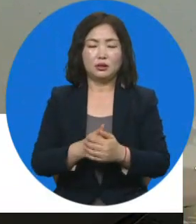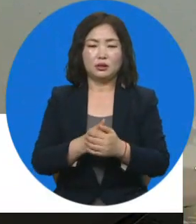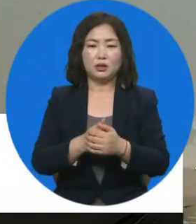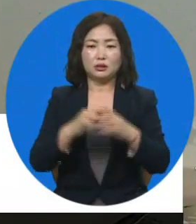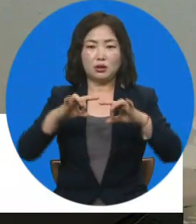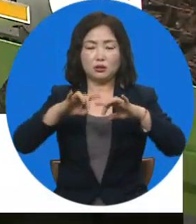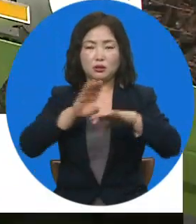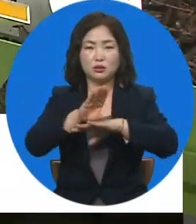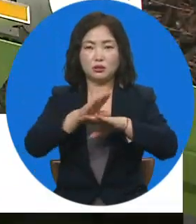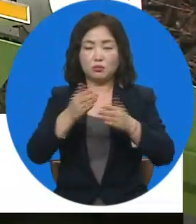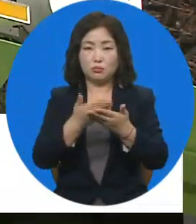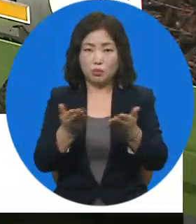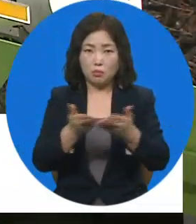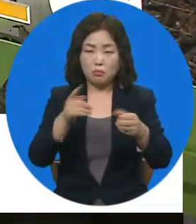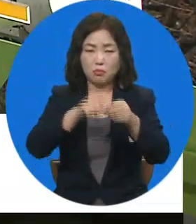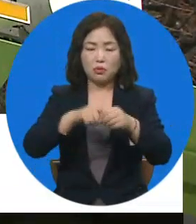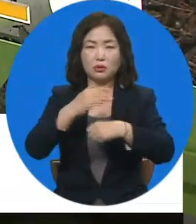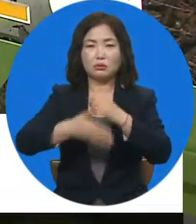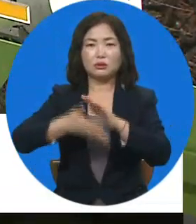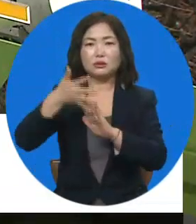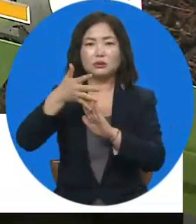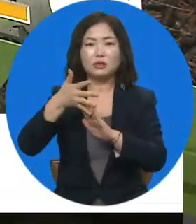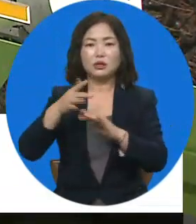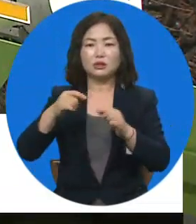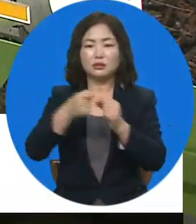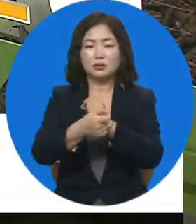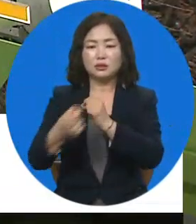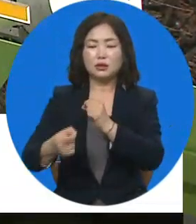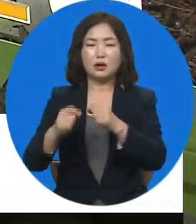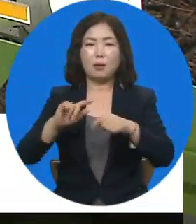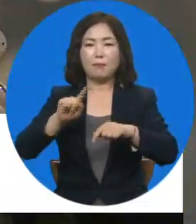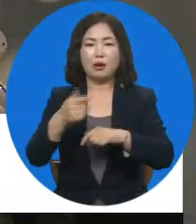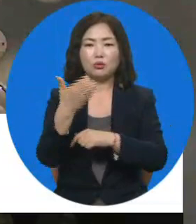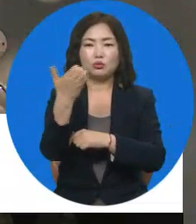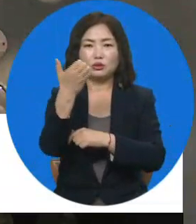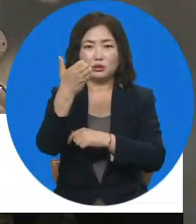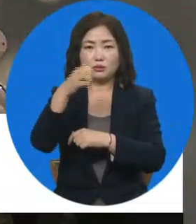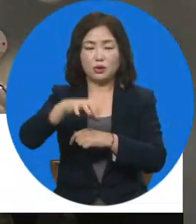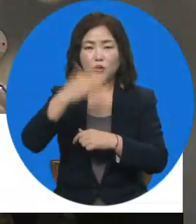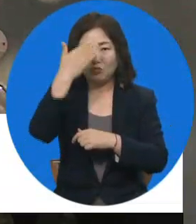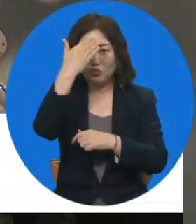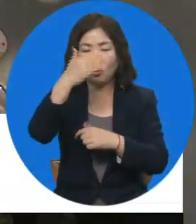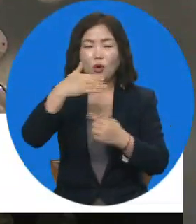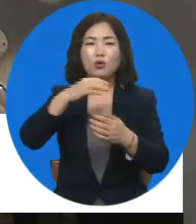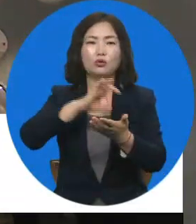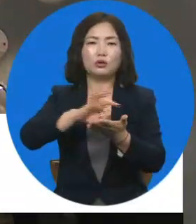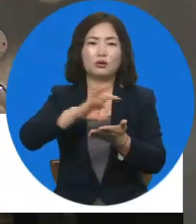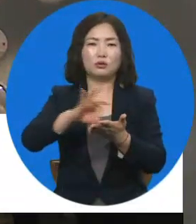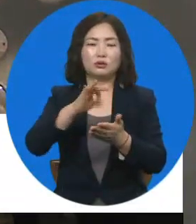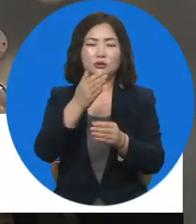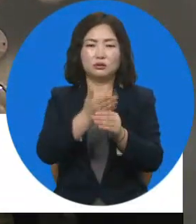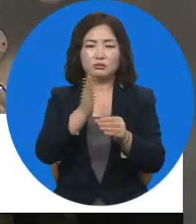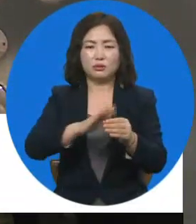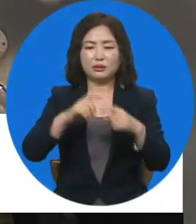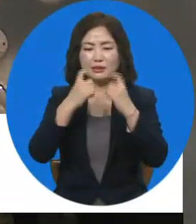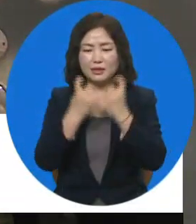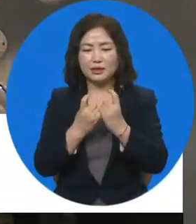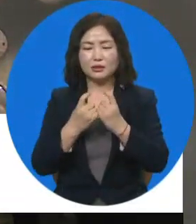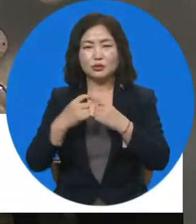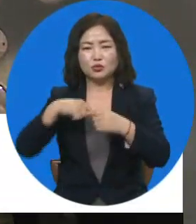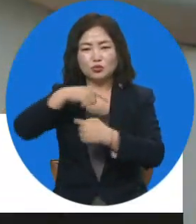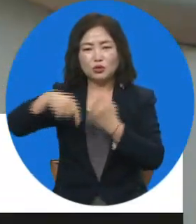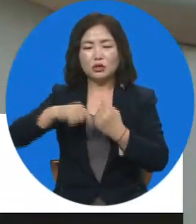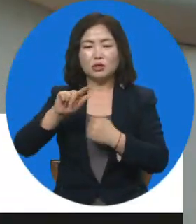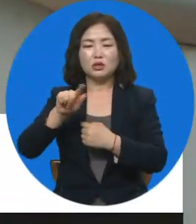전기차 보급 확산을 위해 대구시 이는 직영 충전기 196 2를 무료로 운영해 왔지만 민간사업자가 운영하는